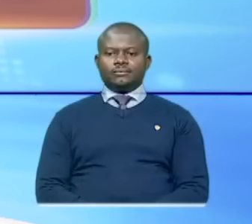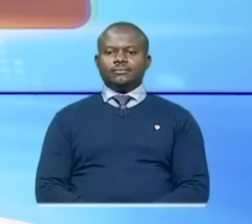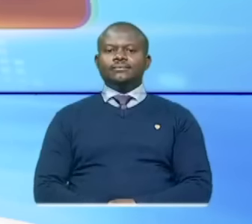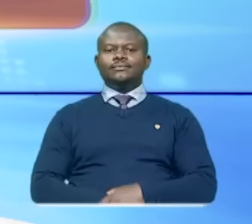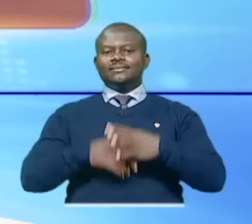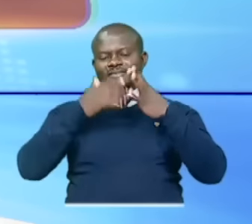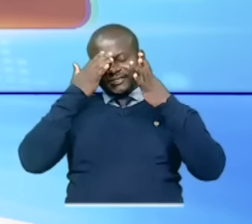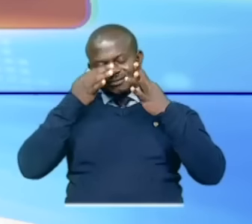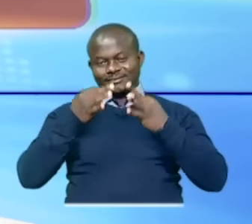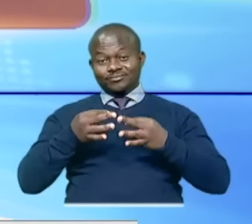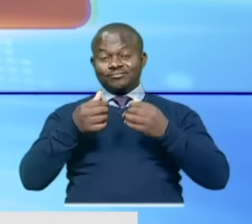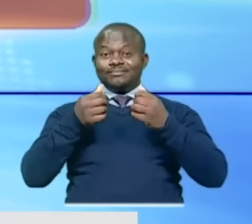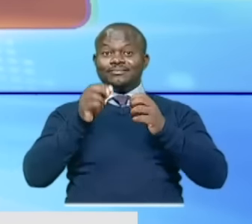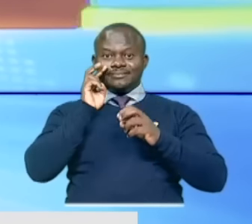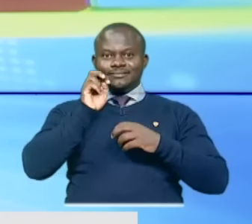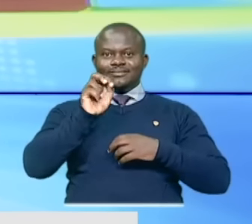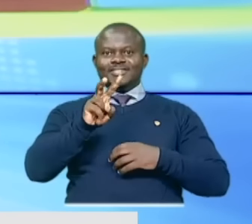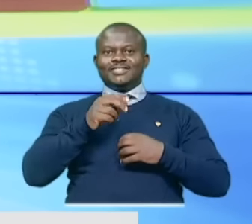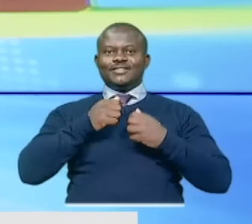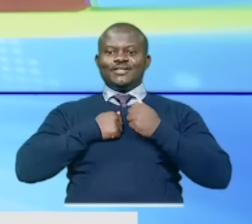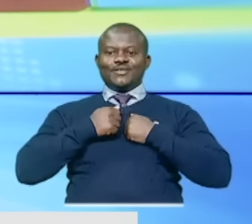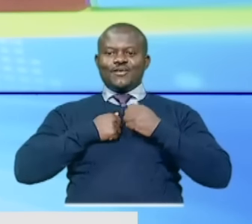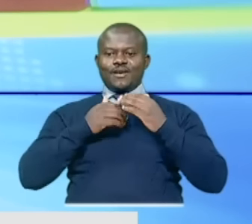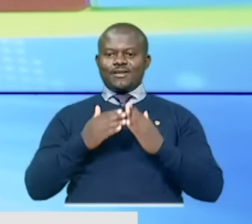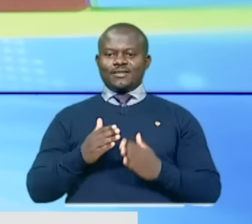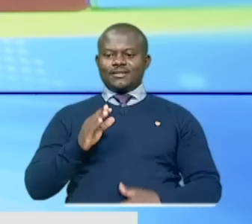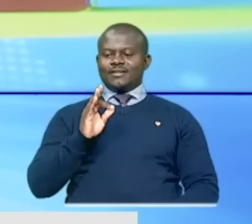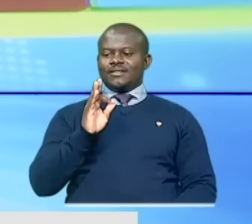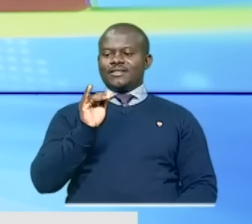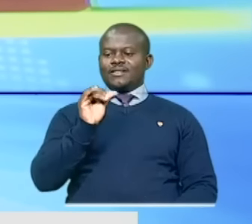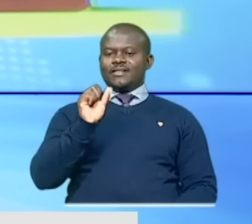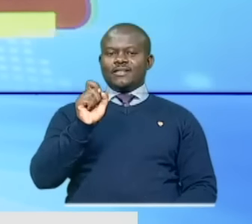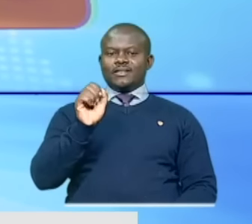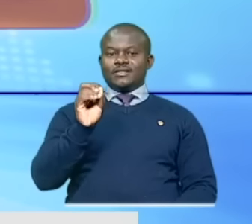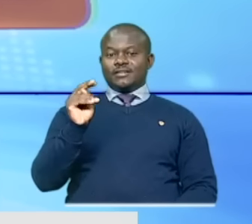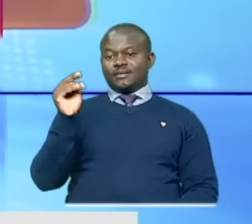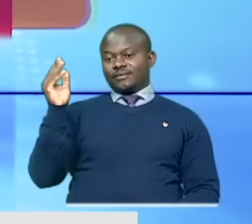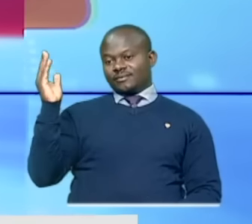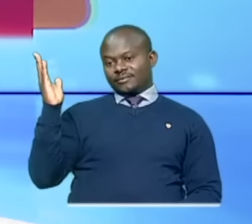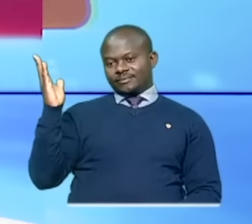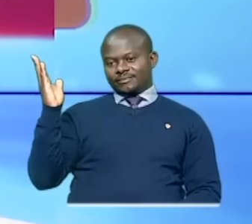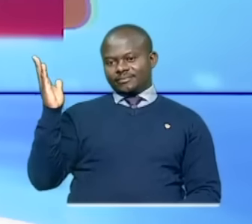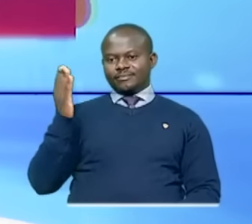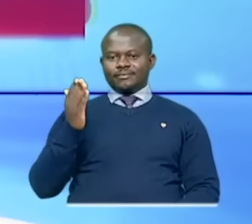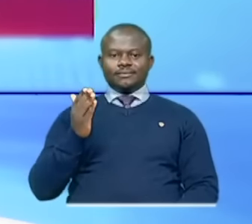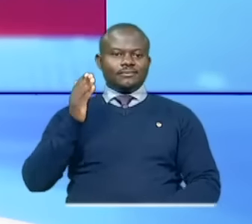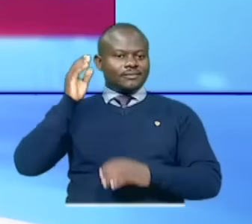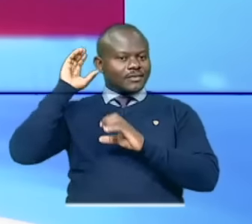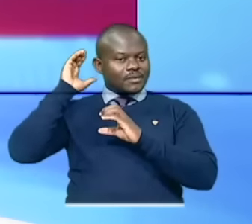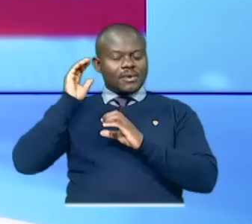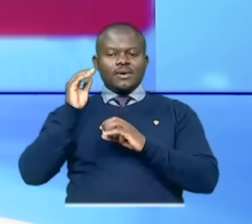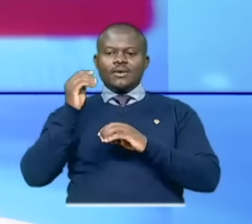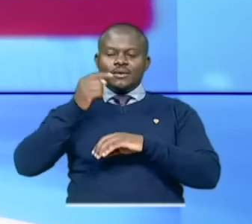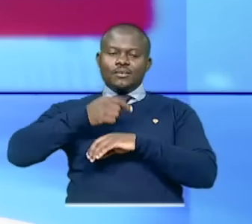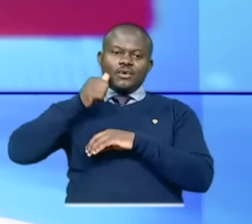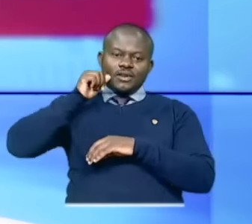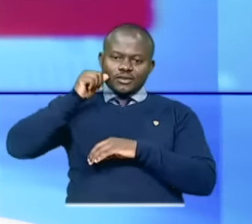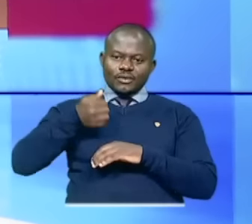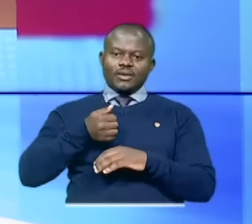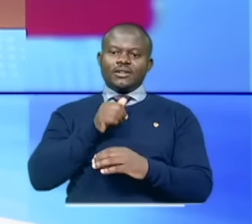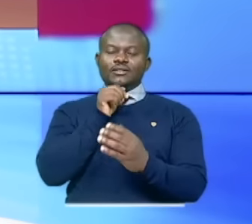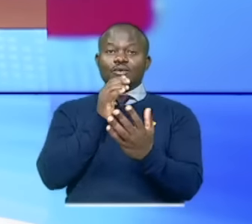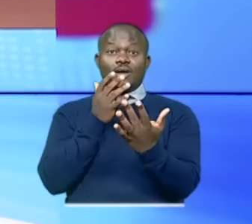Mwahisemo neza gukurikira televiziyo Rwanda ndi Fiston Felix Habineza ndaje ngo turebere hamwe amakuru agezweho mu gihe k'umunsi w'ejo hano mu Rwanda